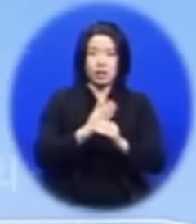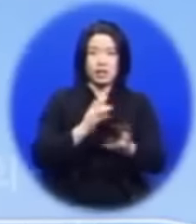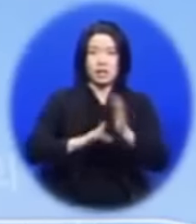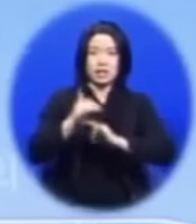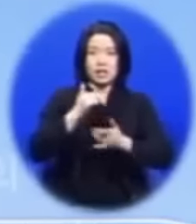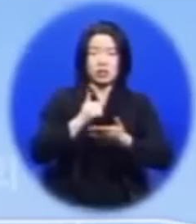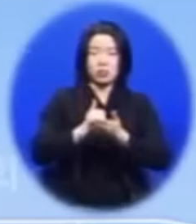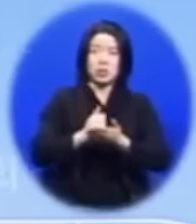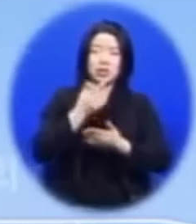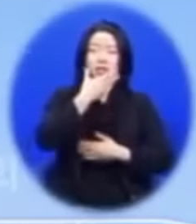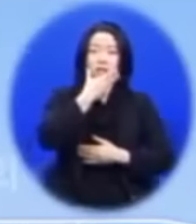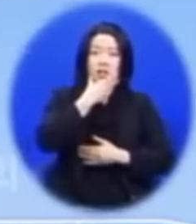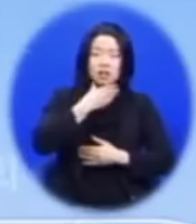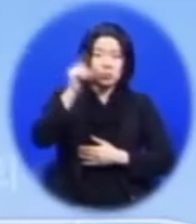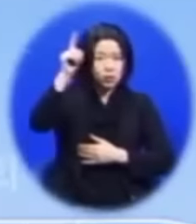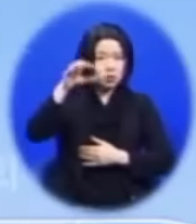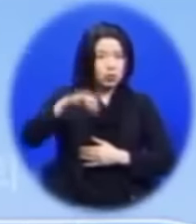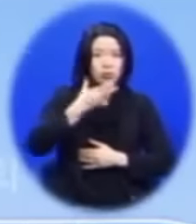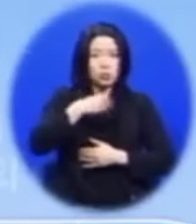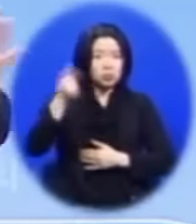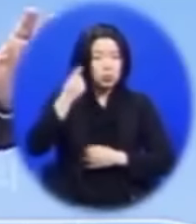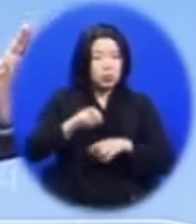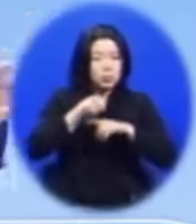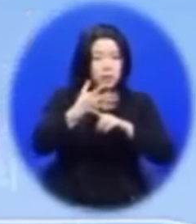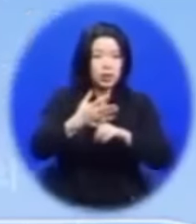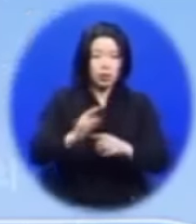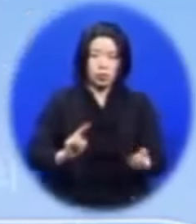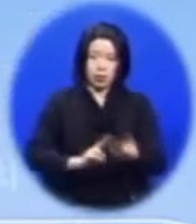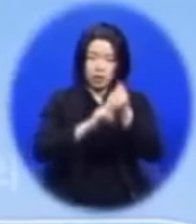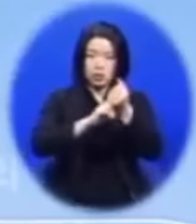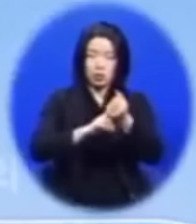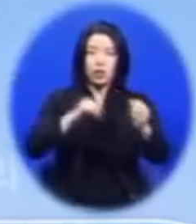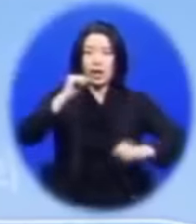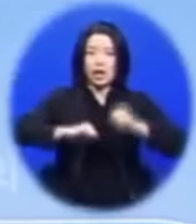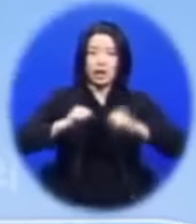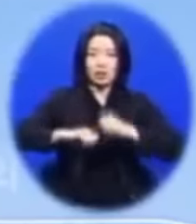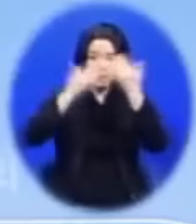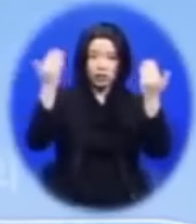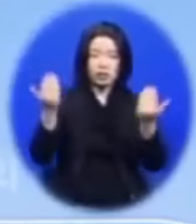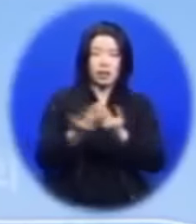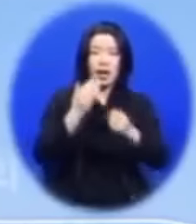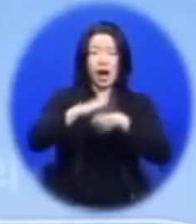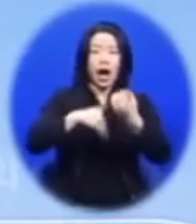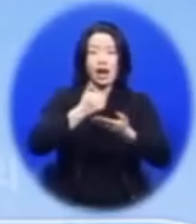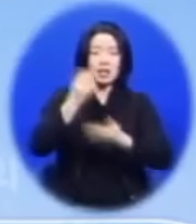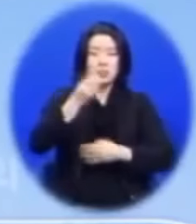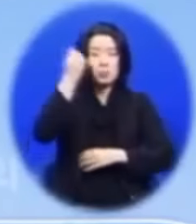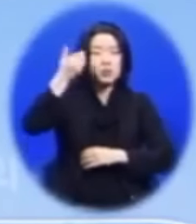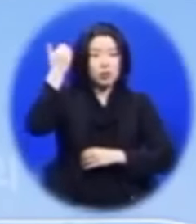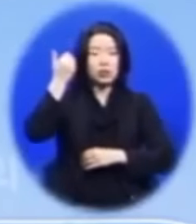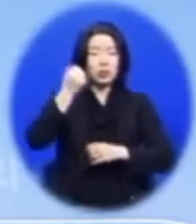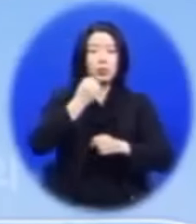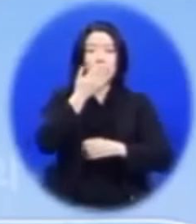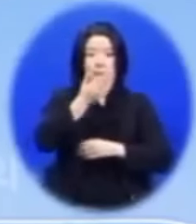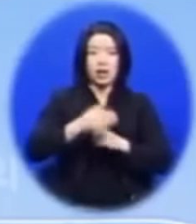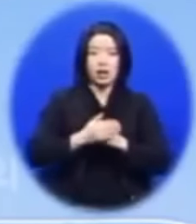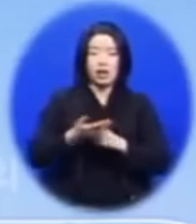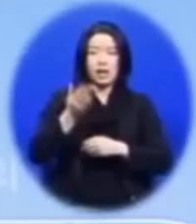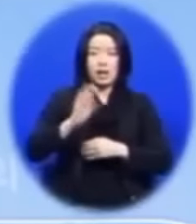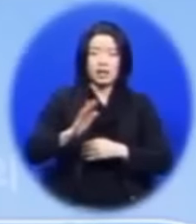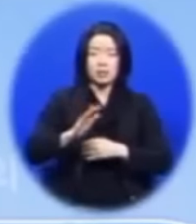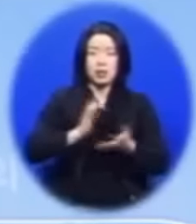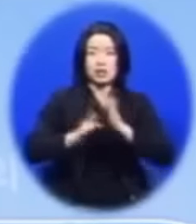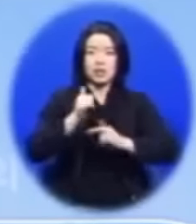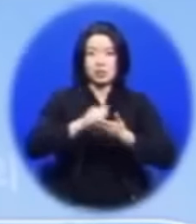예수님이 천국 복음도 전하시고 또 기적도 행하신 것은 다 하나님의 성령으로 된 거지 그렇지만 예수님이